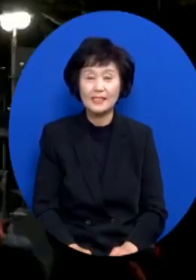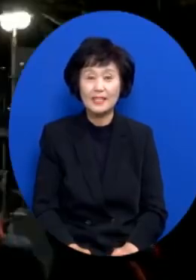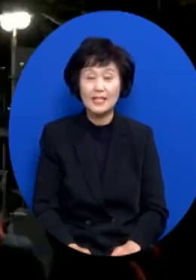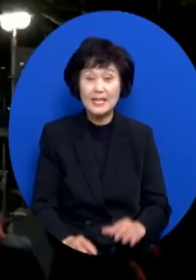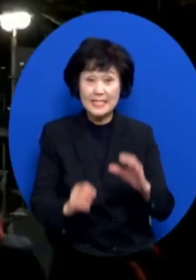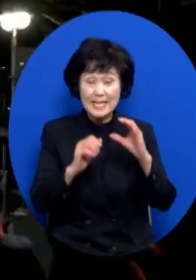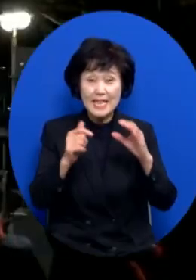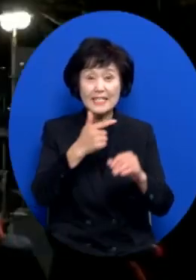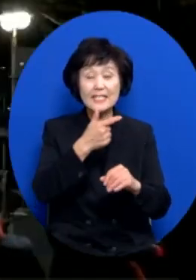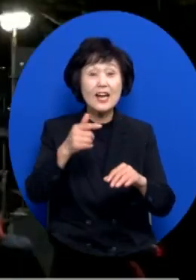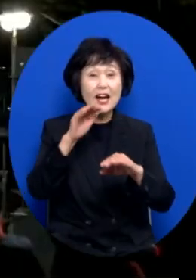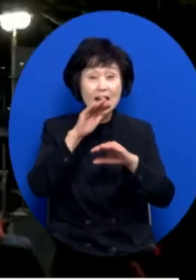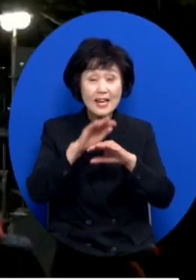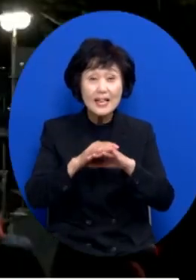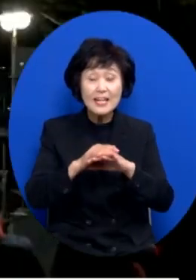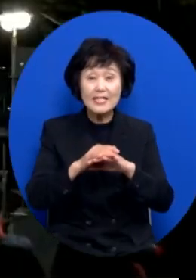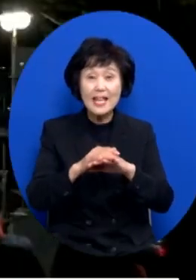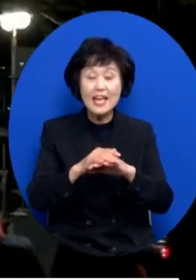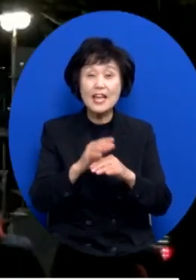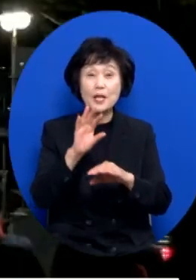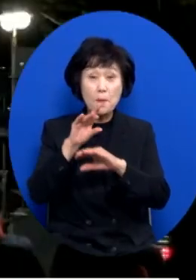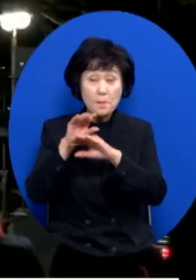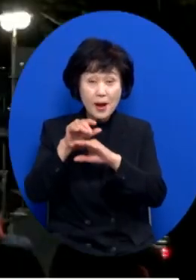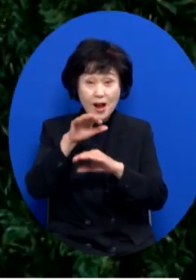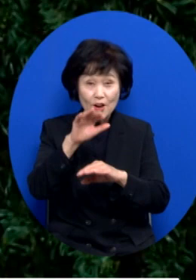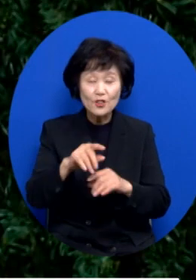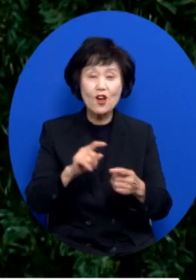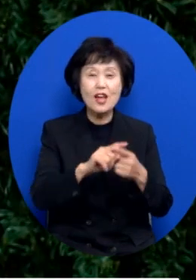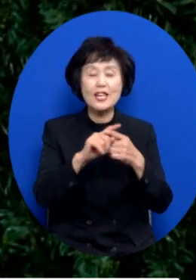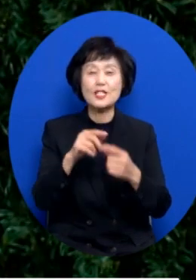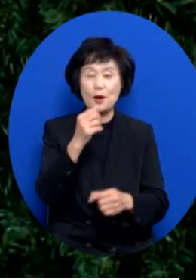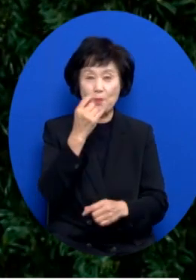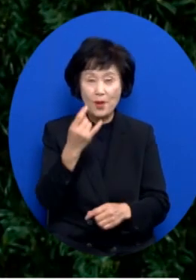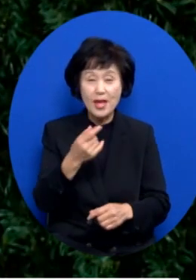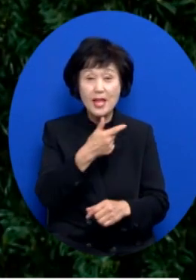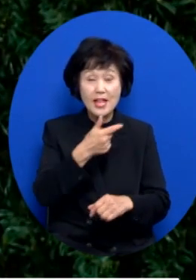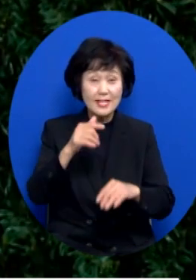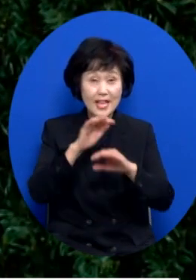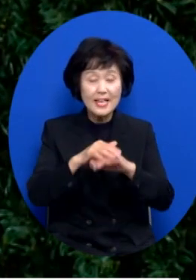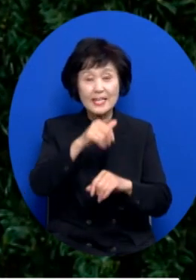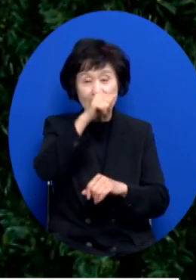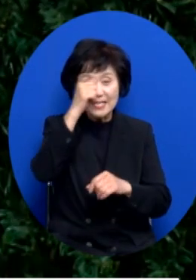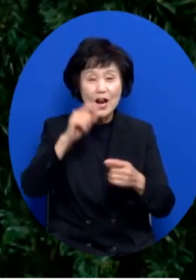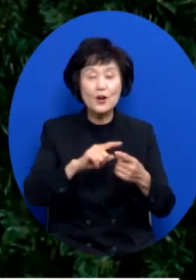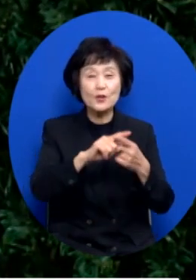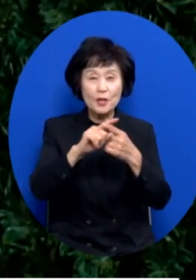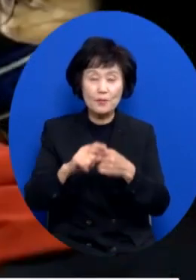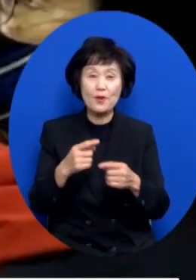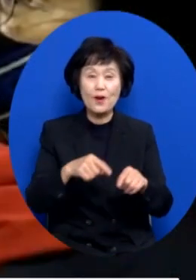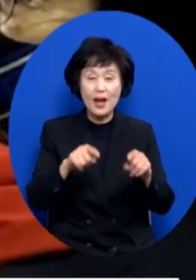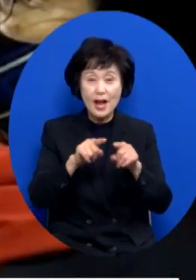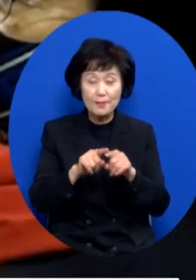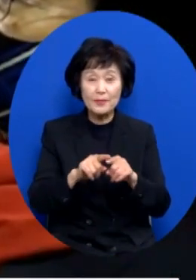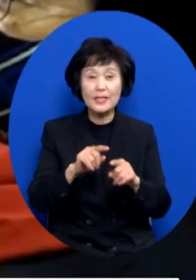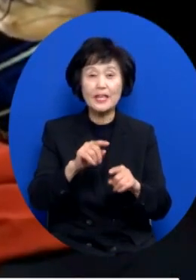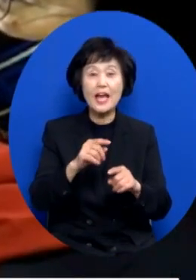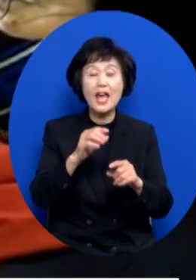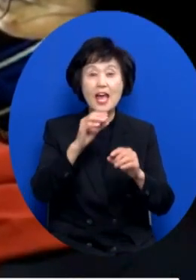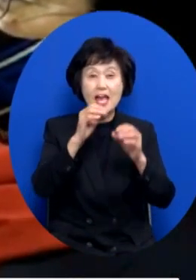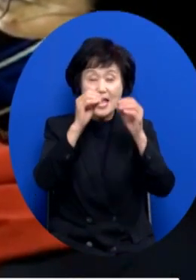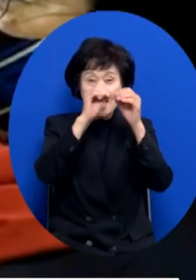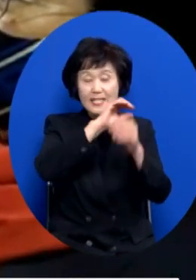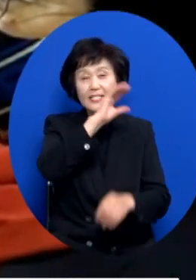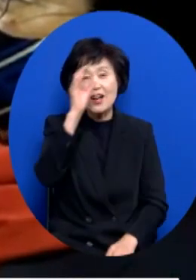CTS 대전 방송이 대전광역시 서구기독교연합회, 대전시 장로회연합회와 함께 보람의 공원 성탄트리